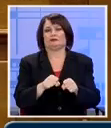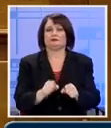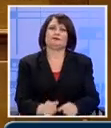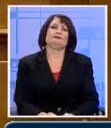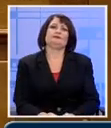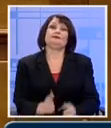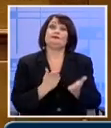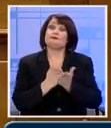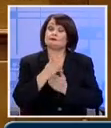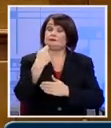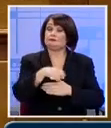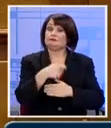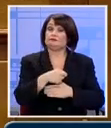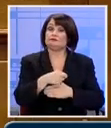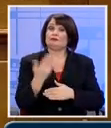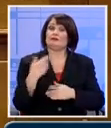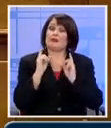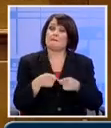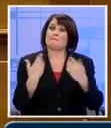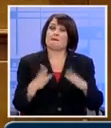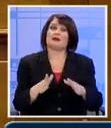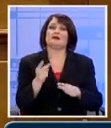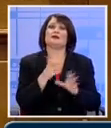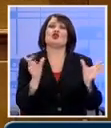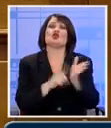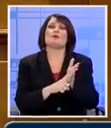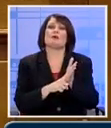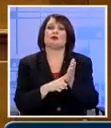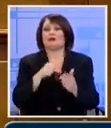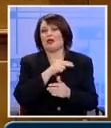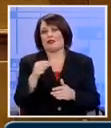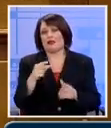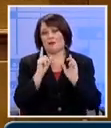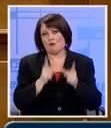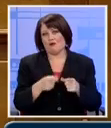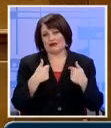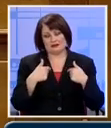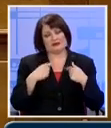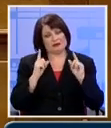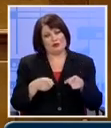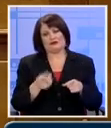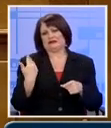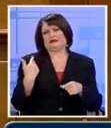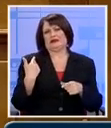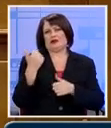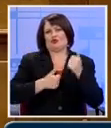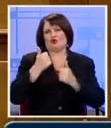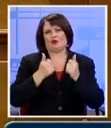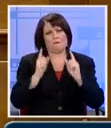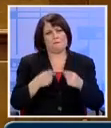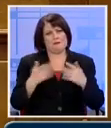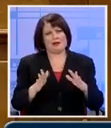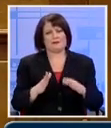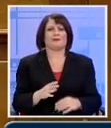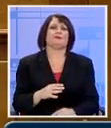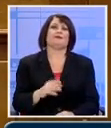Η δικαιοσύνη έχει προπολού αποφασίσει για την νομιμότητα της απόφασής μας τον περασμένο Ιούνιο.